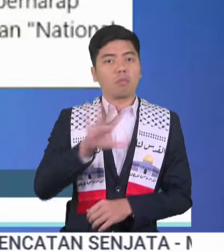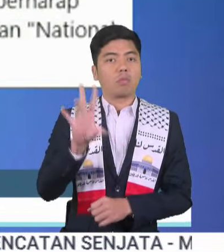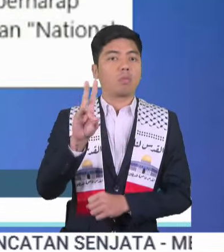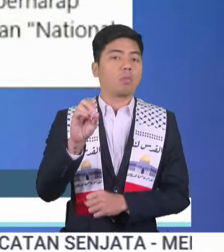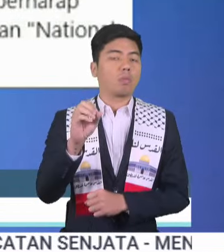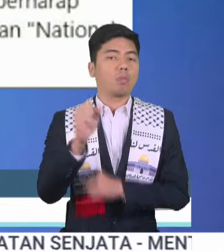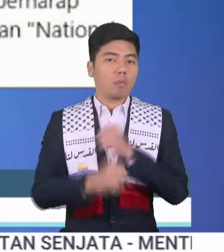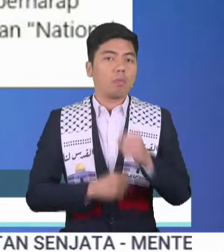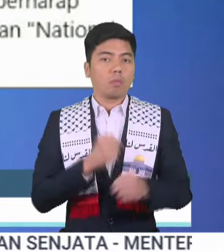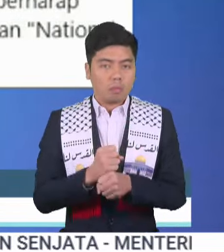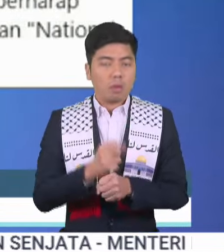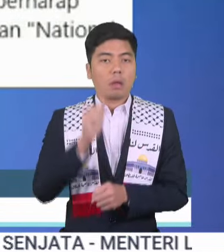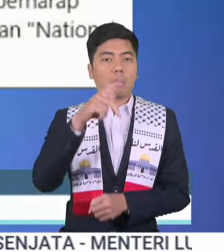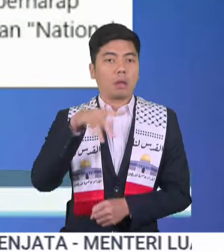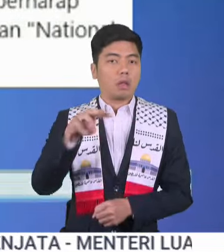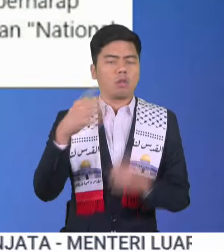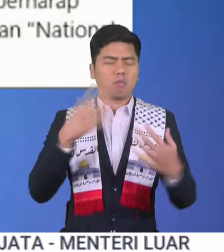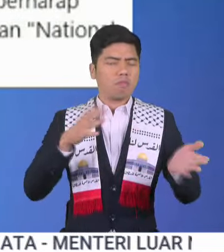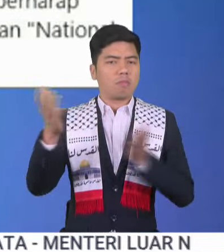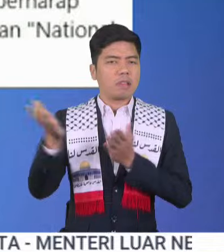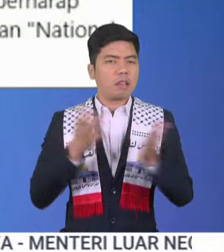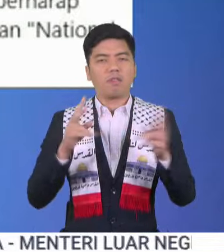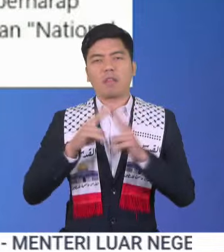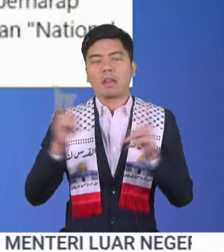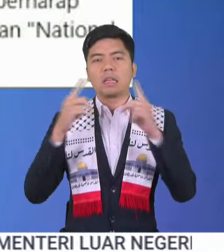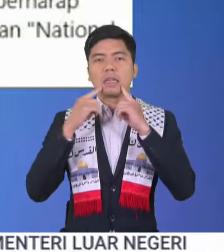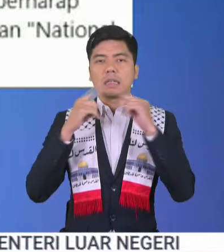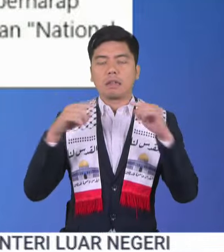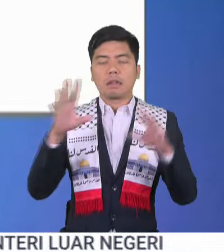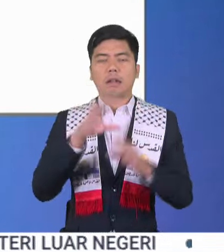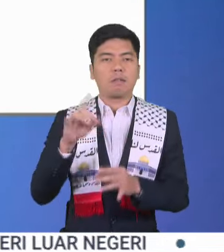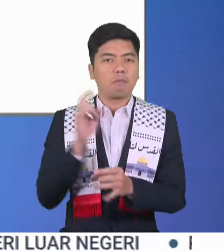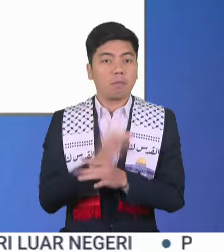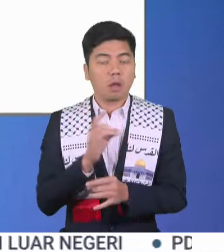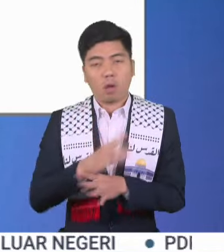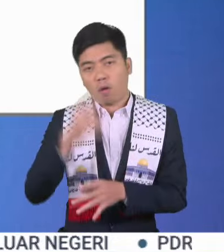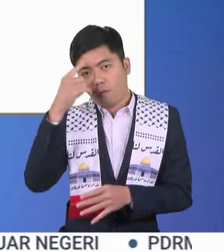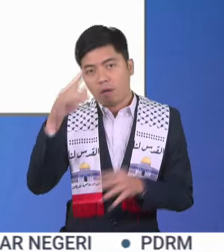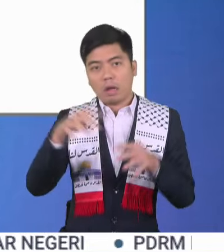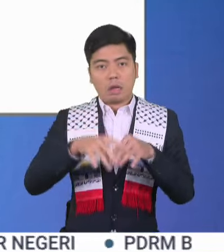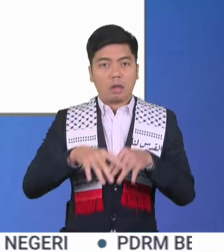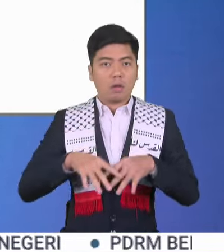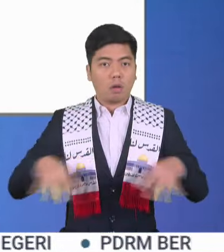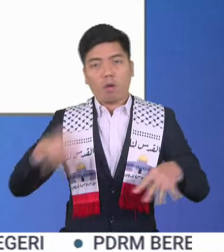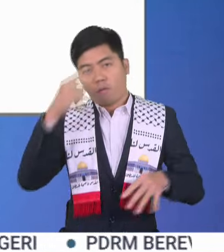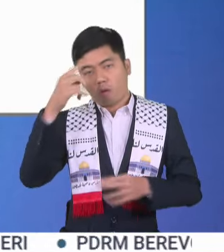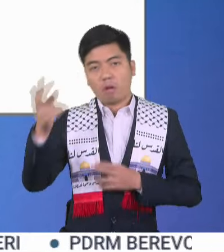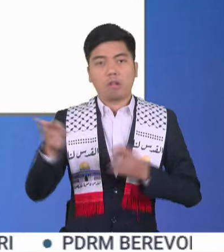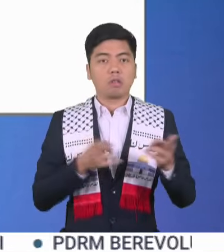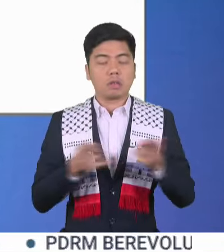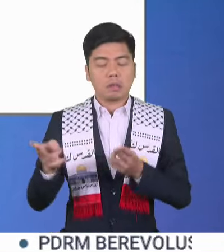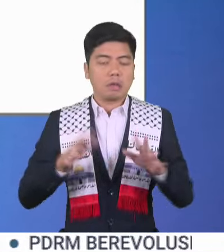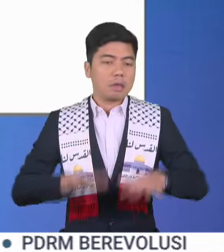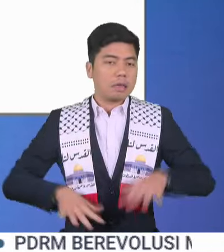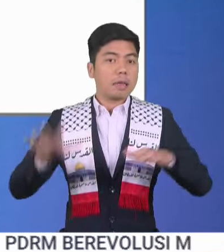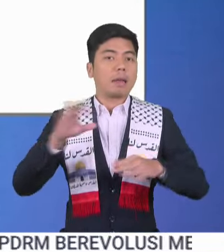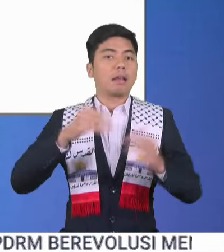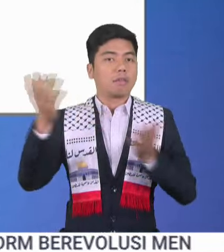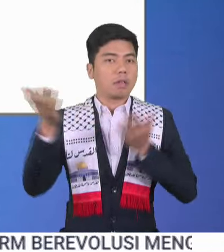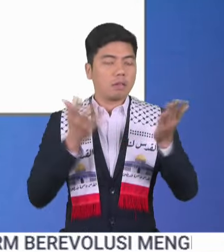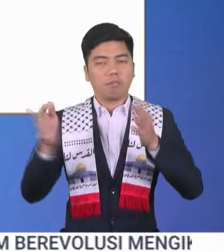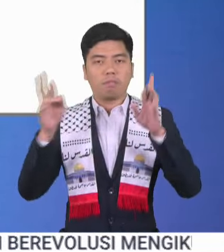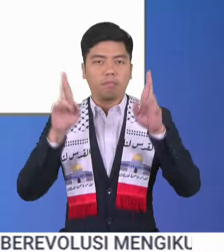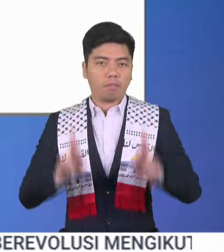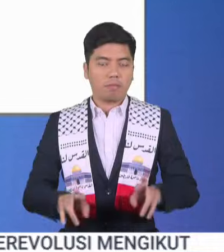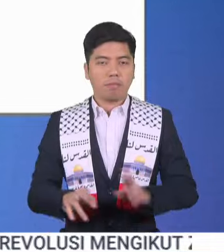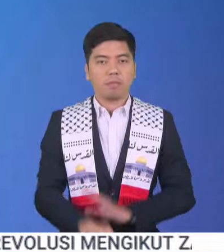ini, APM telah berkhidmat dengan cemerlang dan penuh dedikasi sebagai barisan hadapan dalam pengurusan bencana dan khidmat